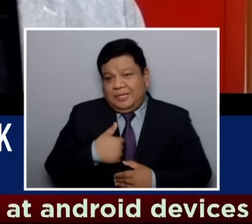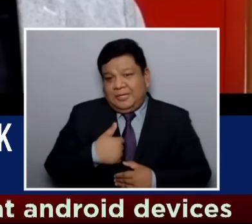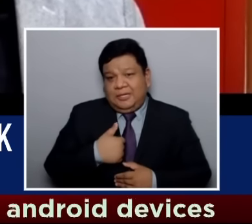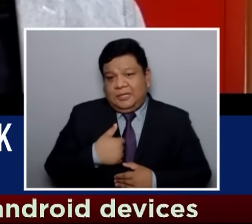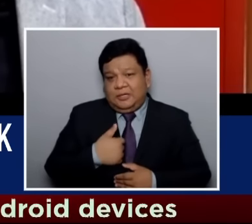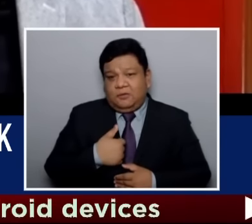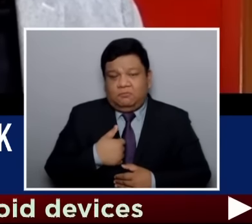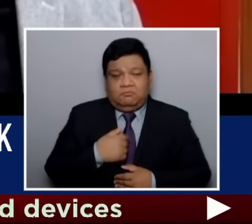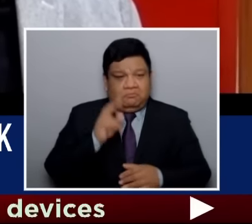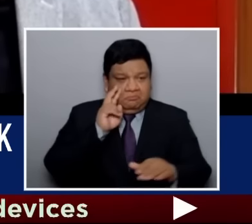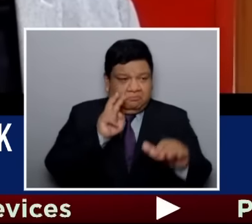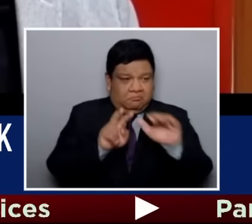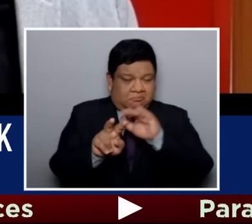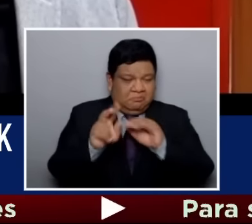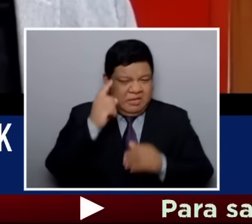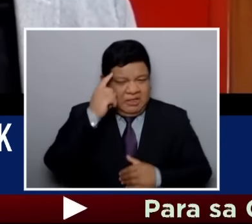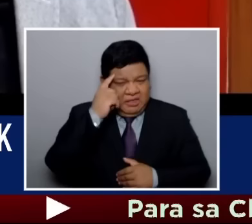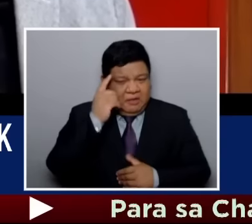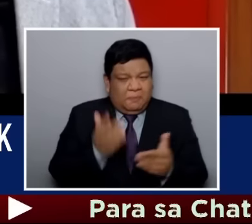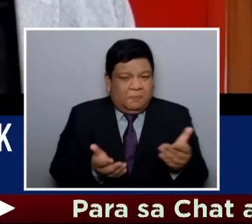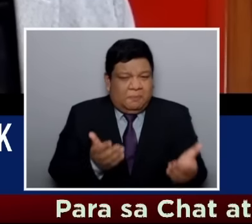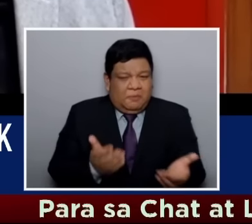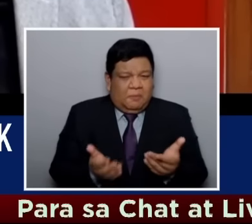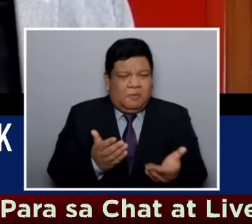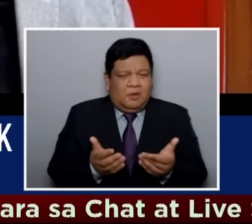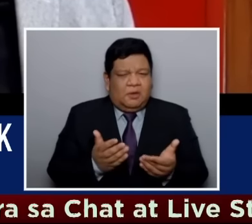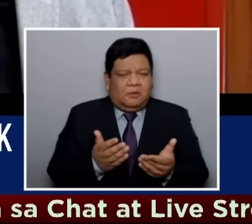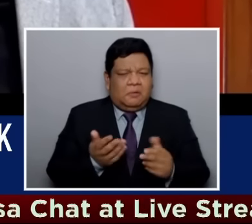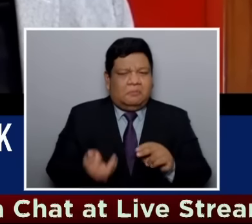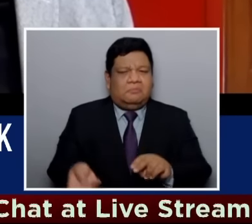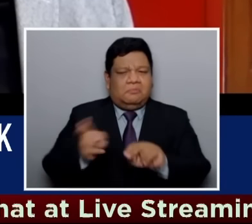forecast, I think that there might be already an increase.